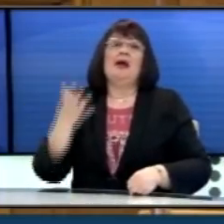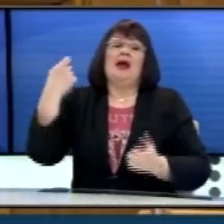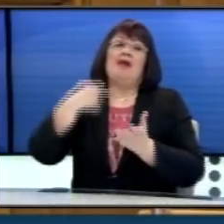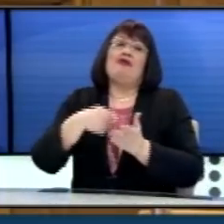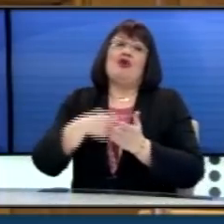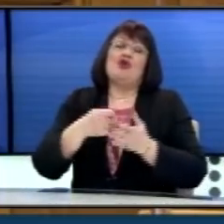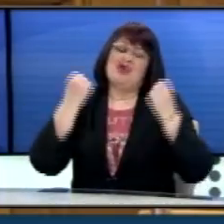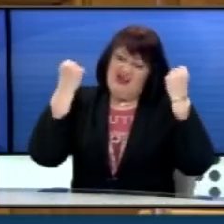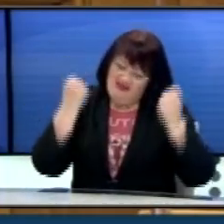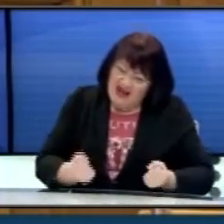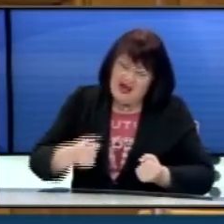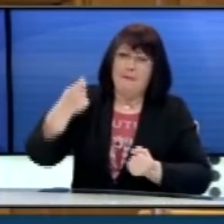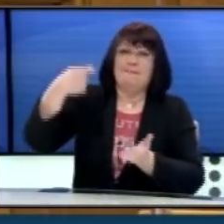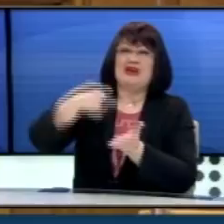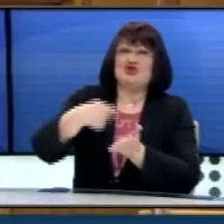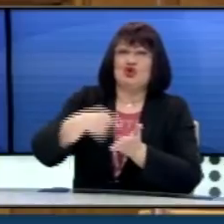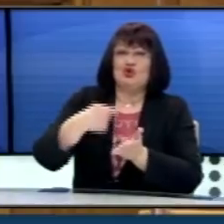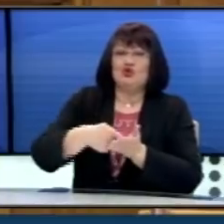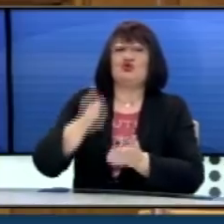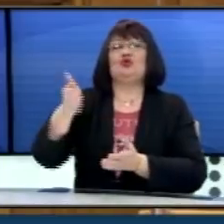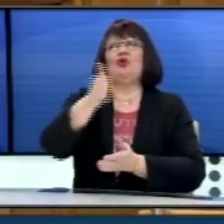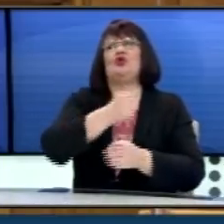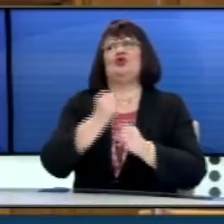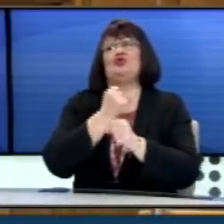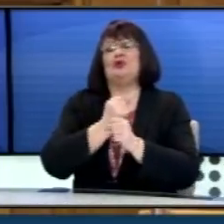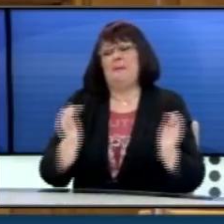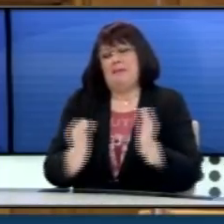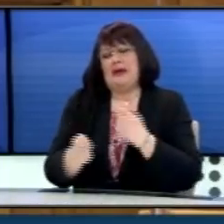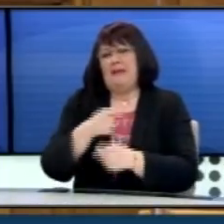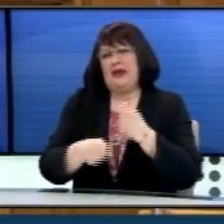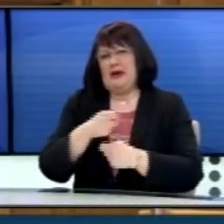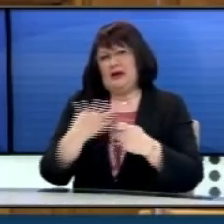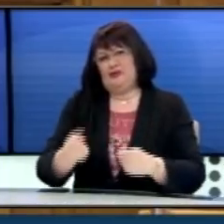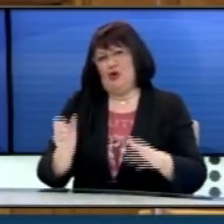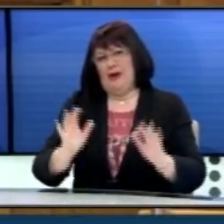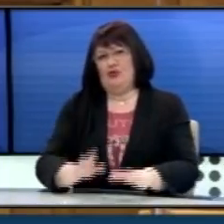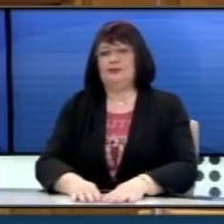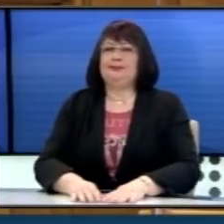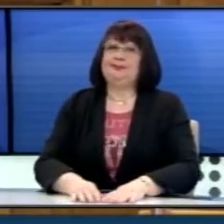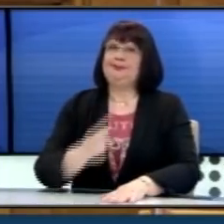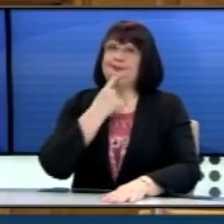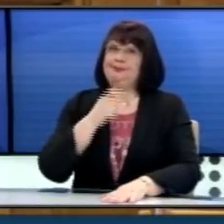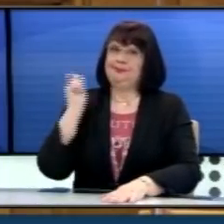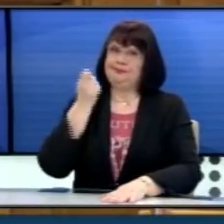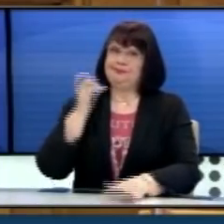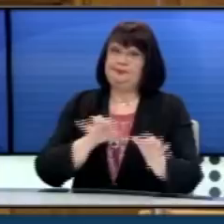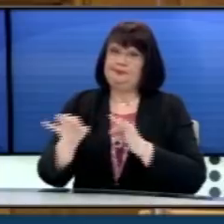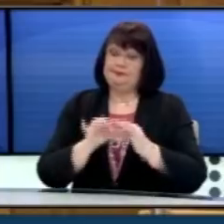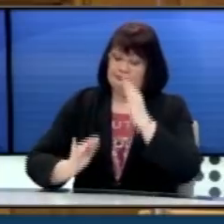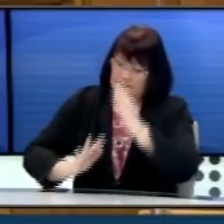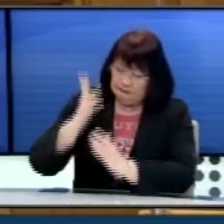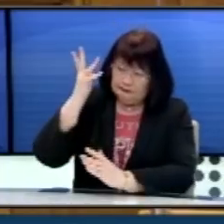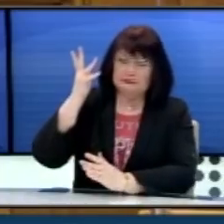φορολογικά βάρη σε μισθωτούς, σε αυτοαπασχολούμενους μικρούς επιχειρηματίες. Λέτε πως το Εθνικό Σχέδιο Ανάκαμψης